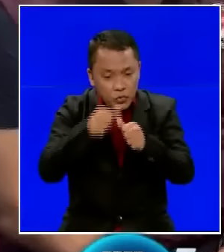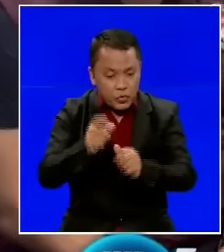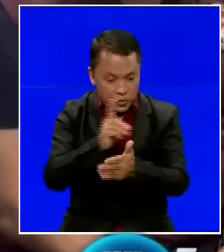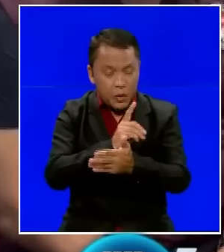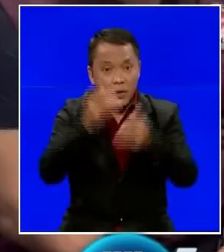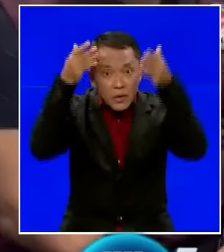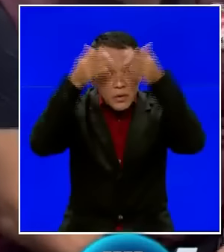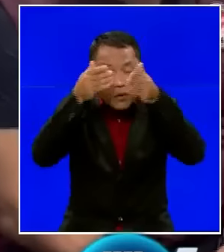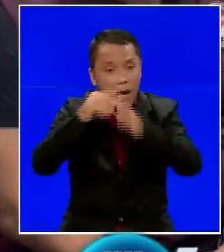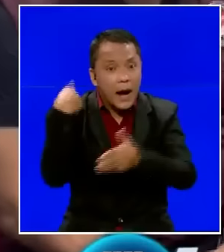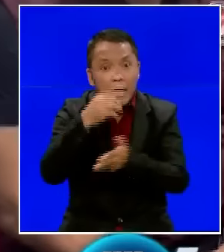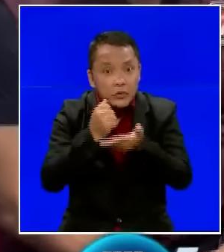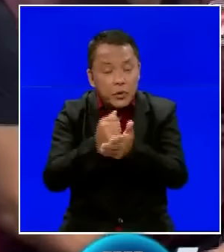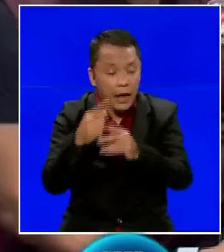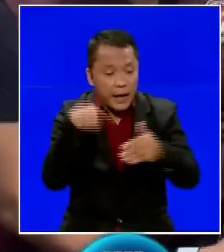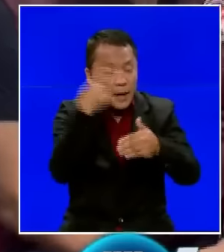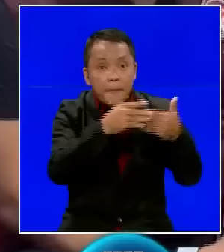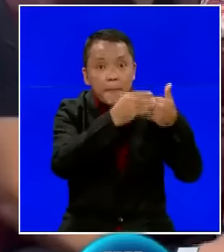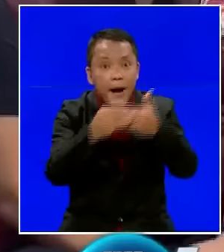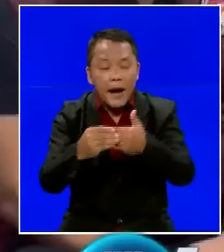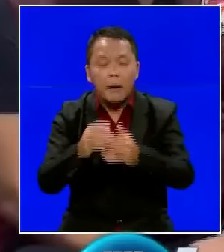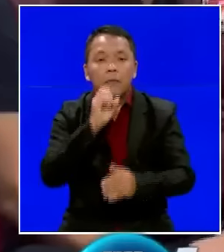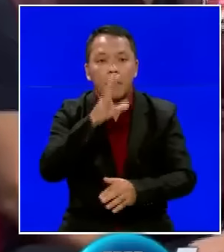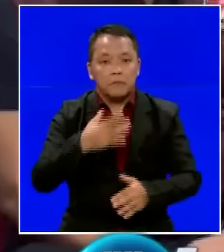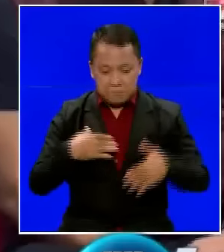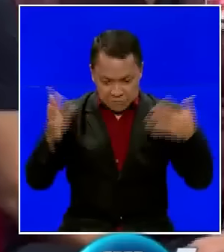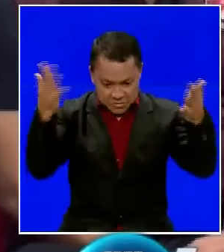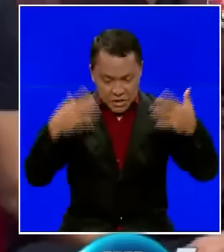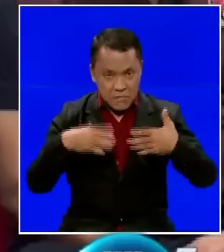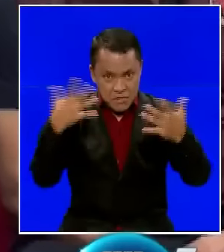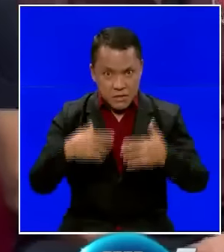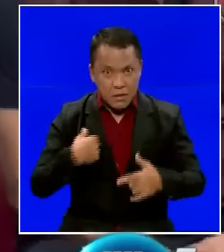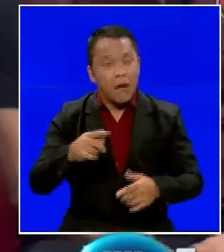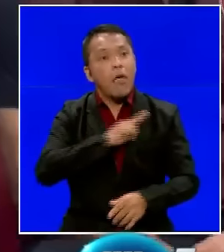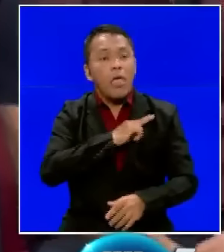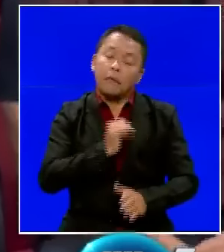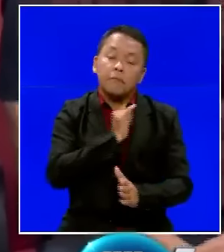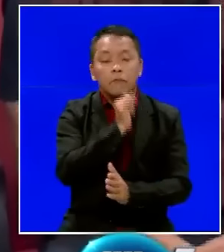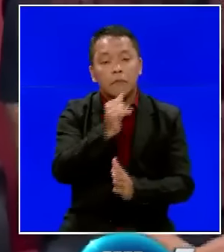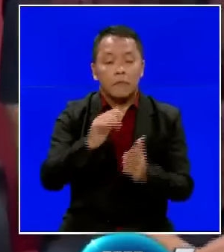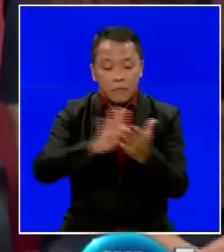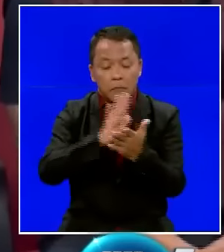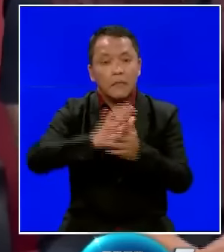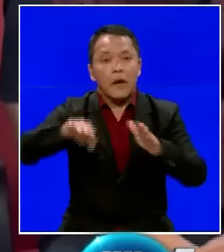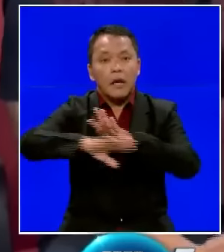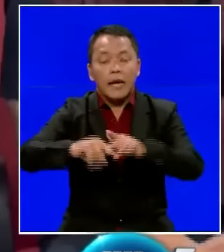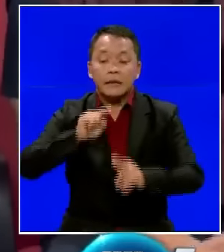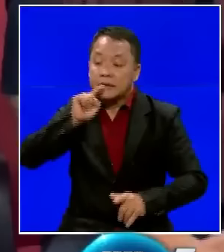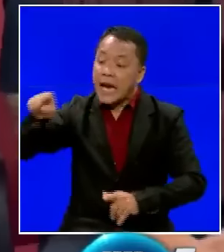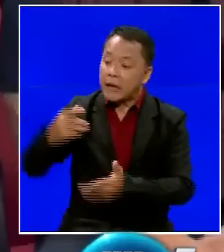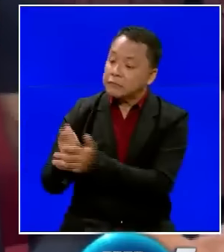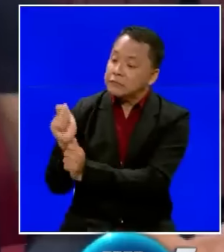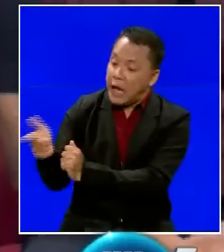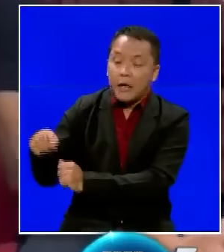ดนีเซียใครช่วยล่ะใครพามาเขาก็บอกไม่ ม ีเขาก็ไปเรื่อยๆฮะเอกสารก็ไปจ้างคนที่อาเจท